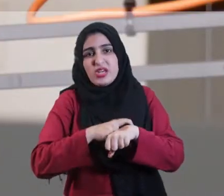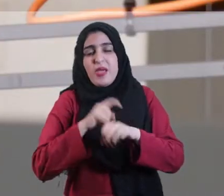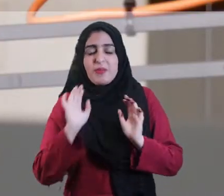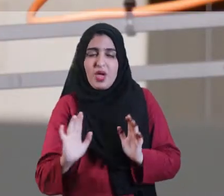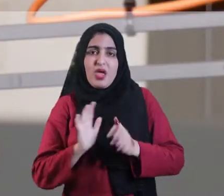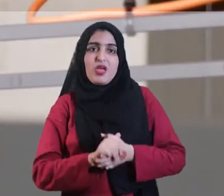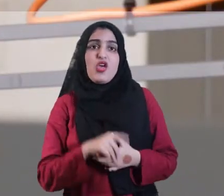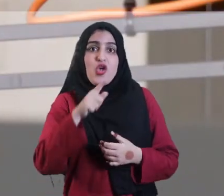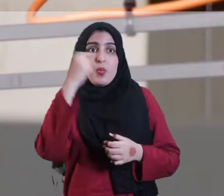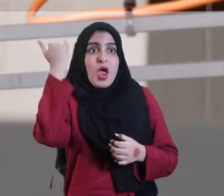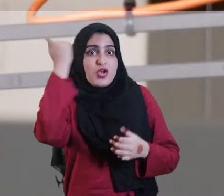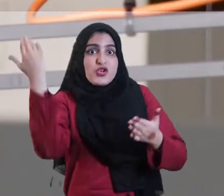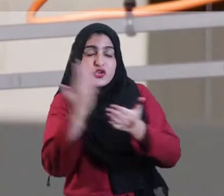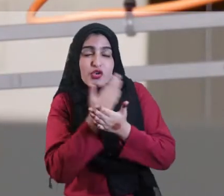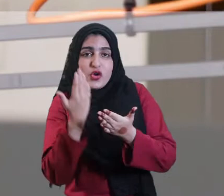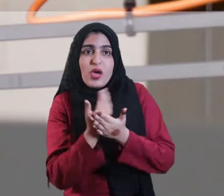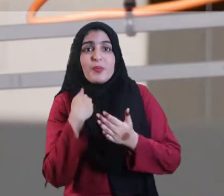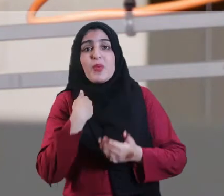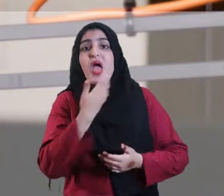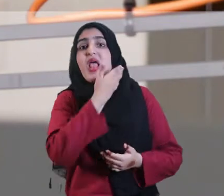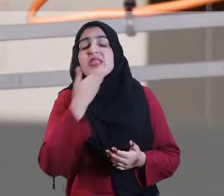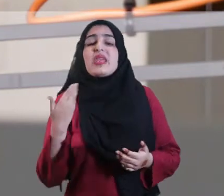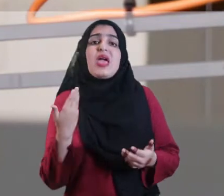की रेट